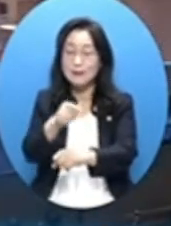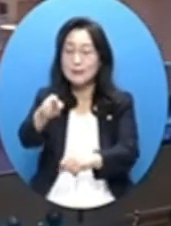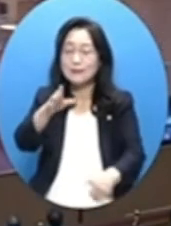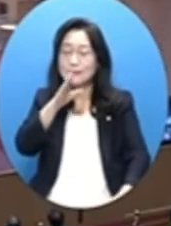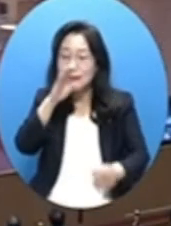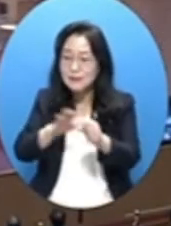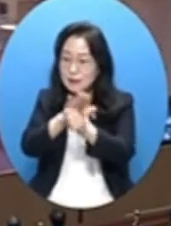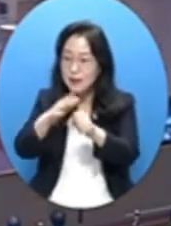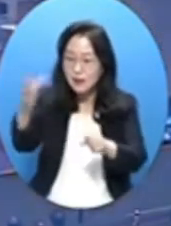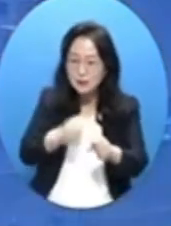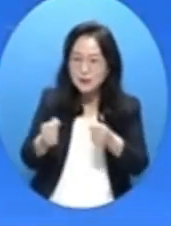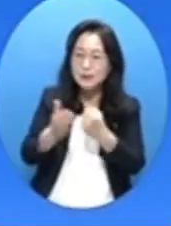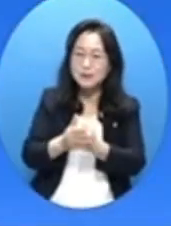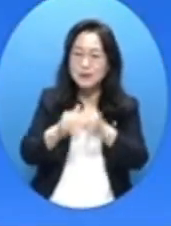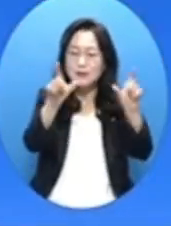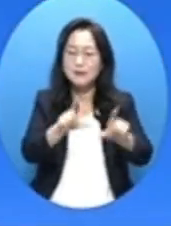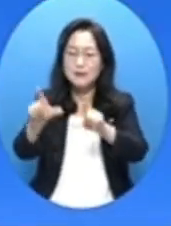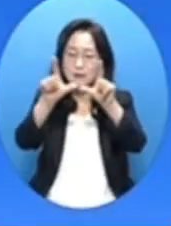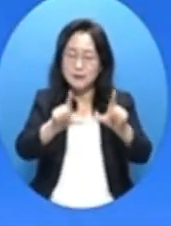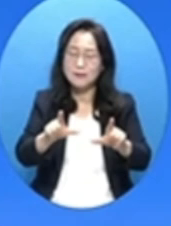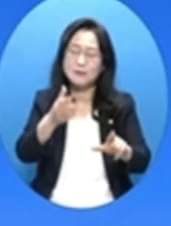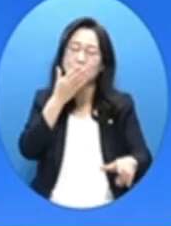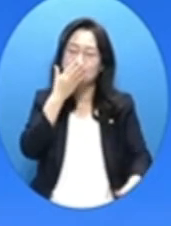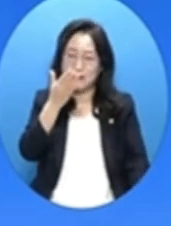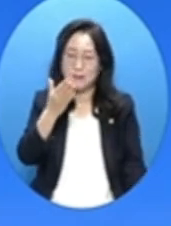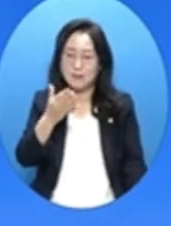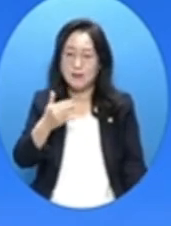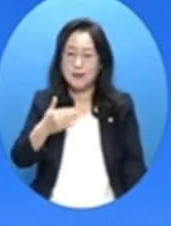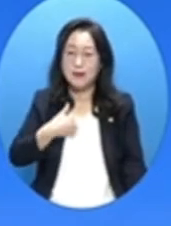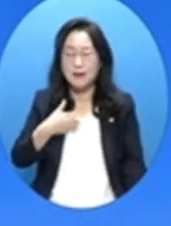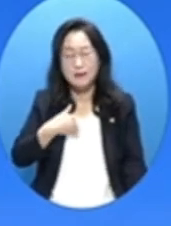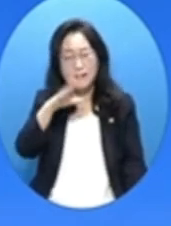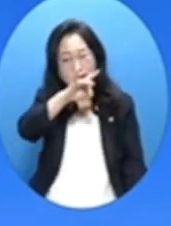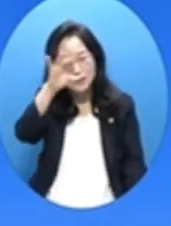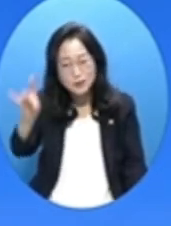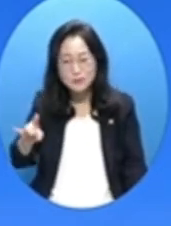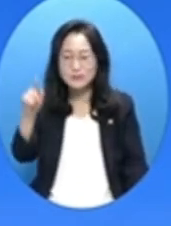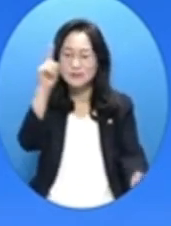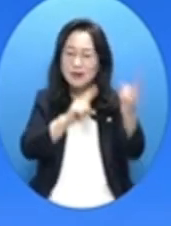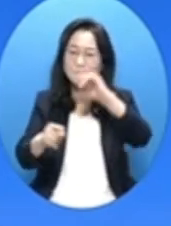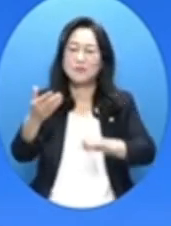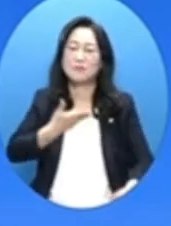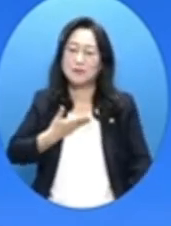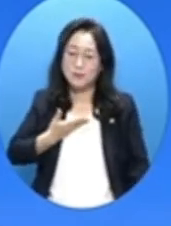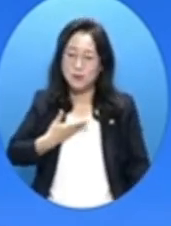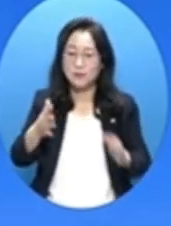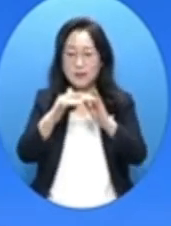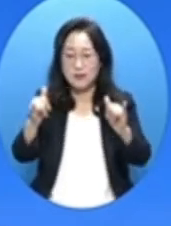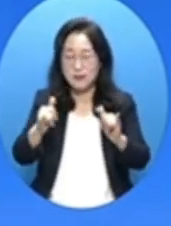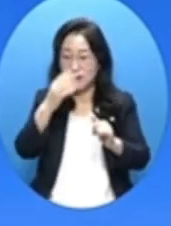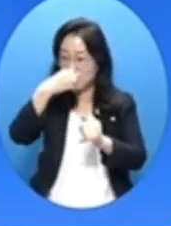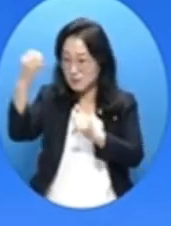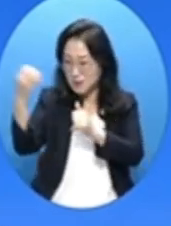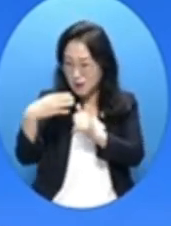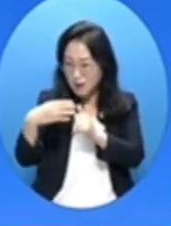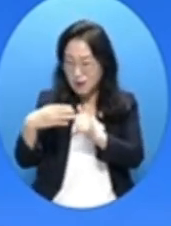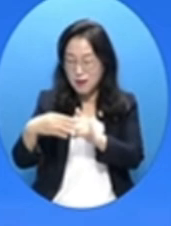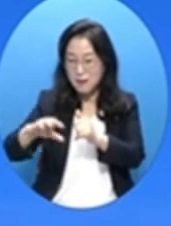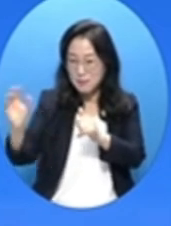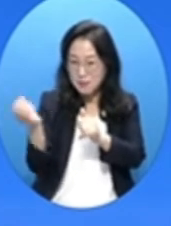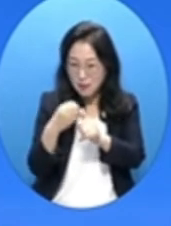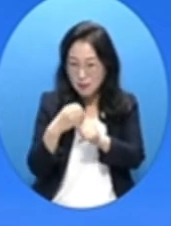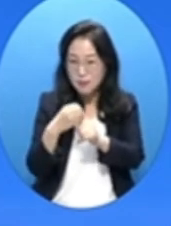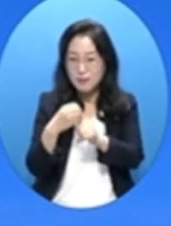있기 때문에 우리가 이 세상을 살아가고 있는 것입니다. 내가 때때로 상처받고 사람들에게 업적임을 당하고